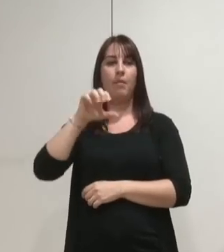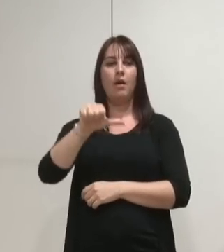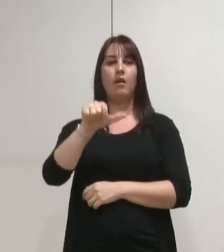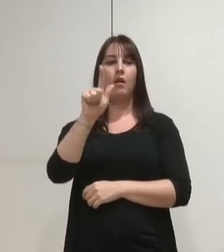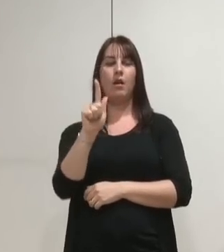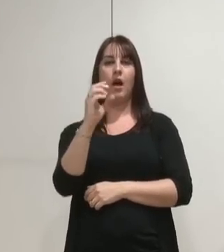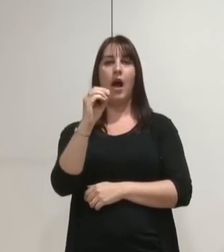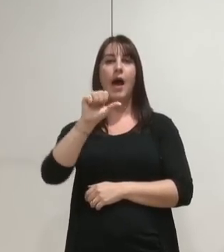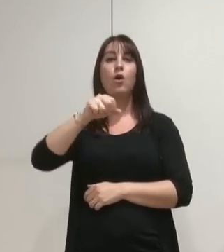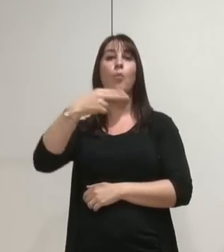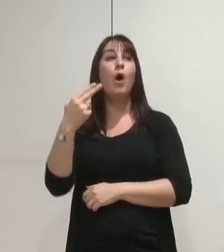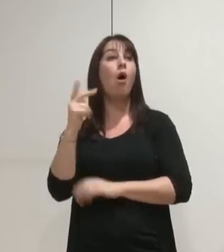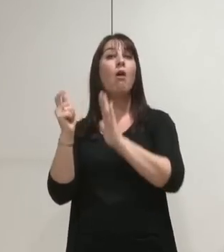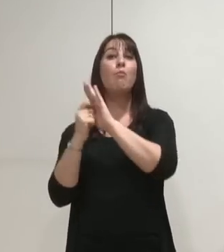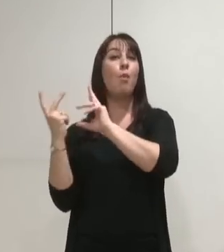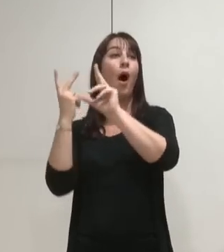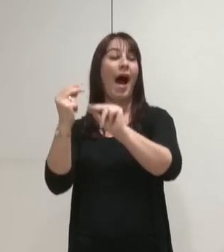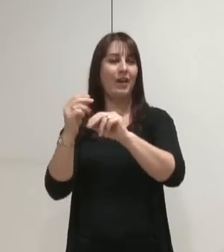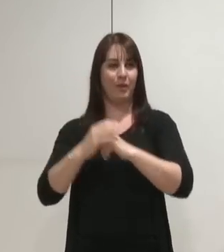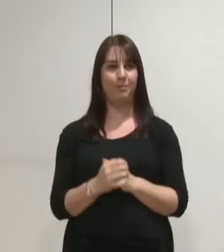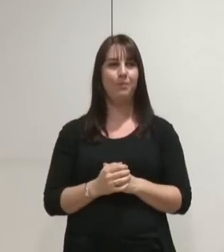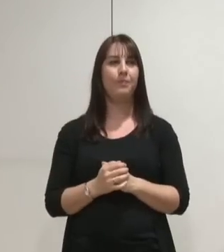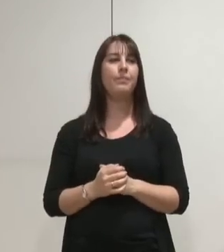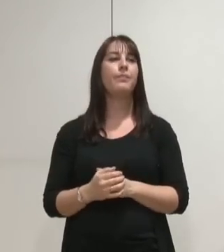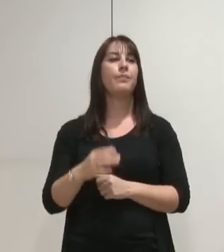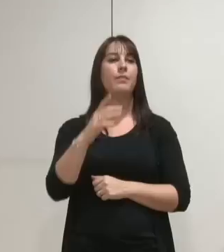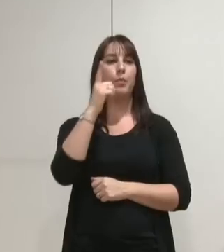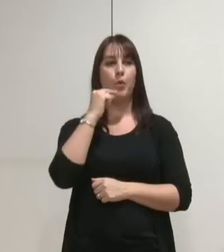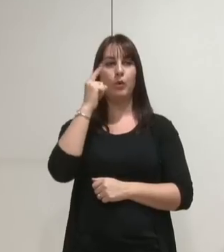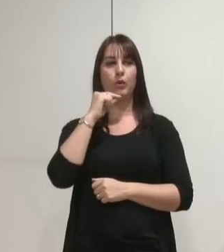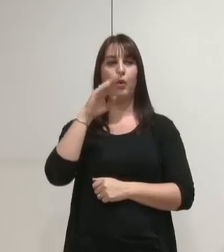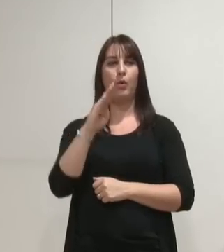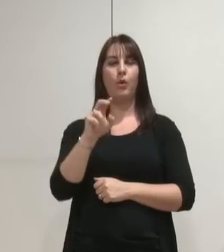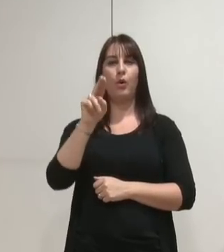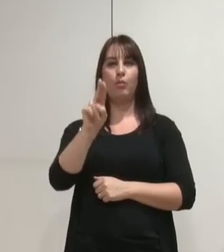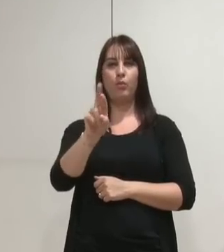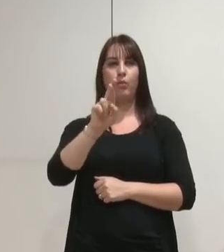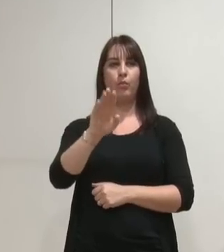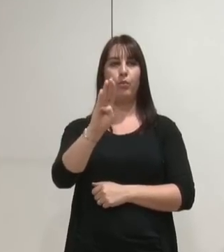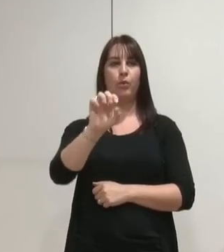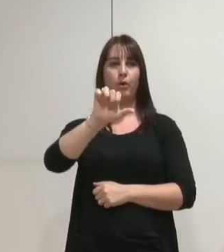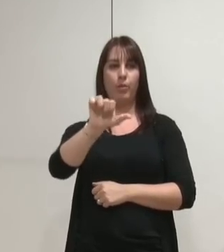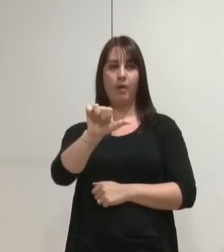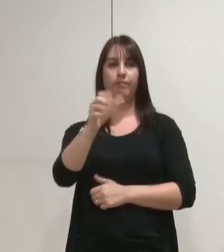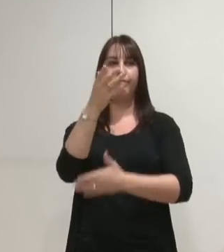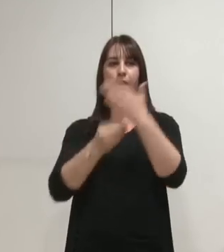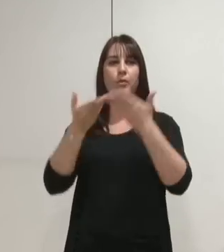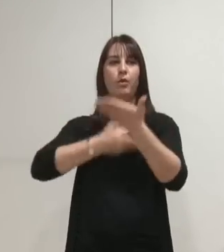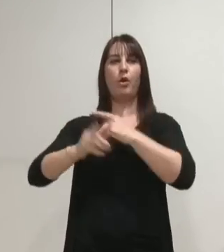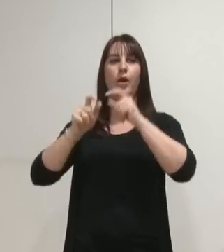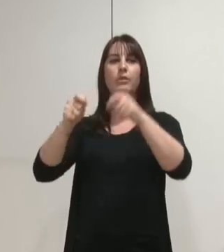il va arriver sans doute Catherine racose Fabien malbé ma Tavel Jacques